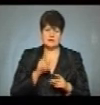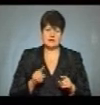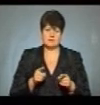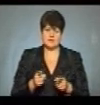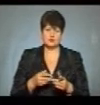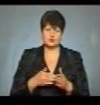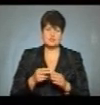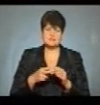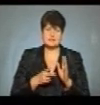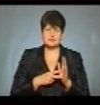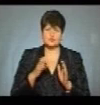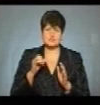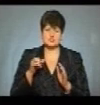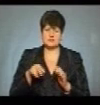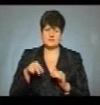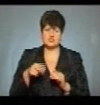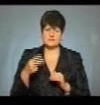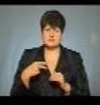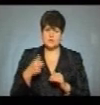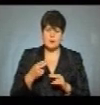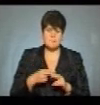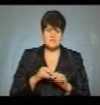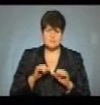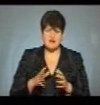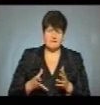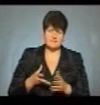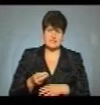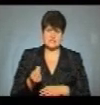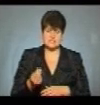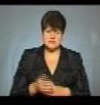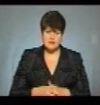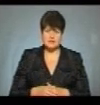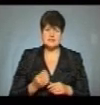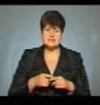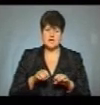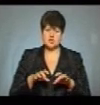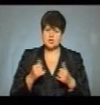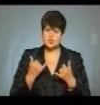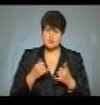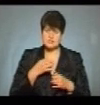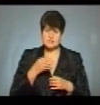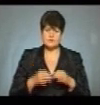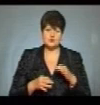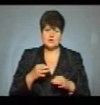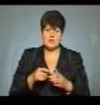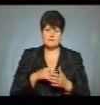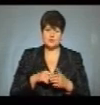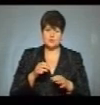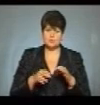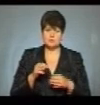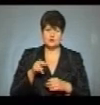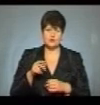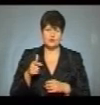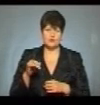до 17 січня 2020 року без права внесення застави. Таке рішення сьогодні виніс суддя міськрайонного суду Петро